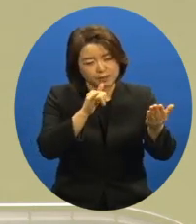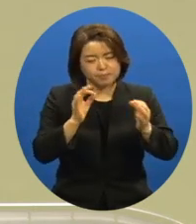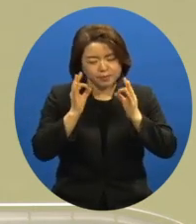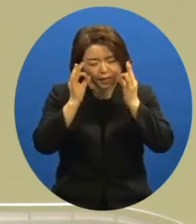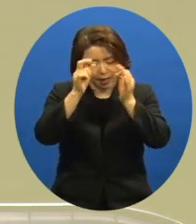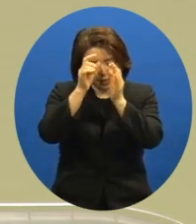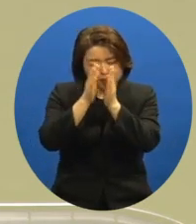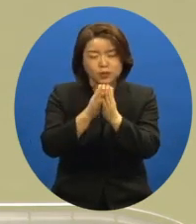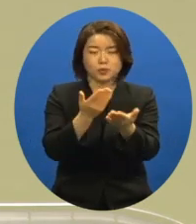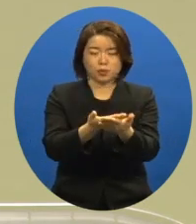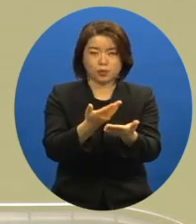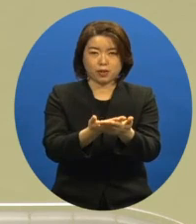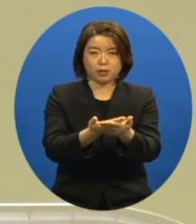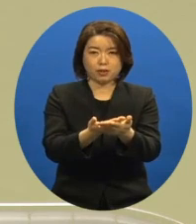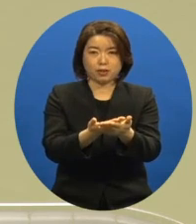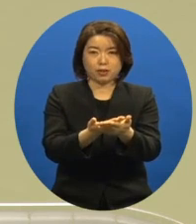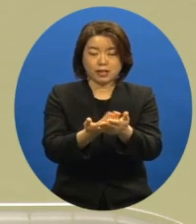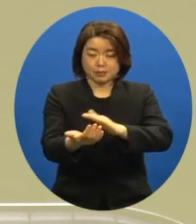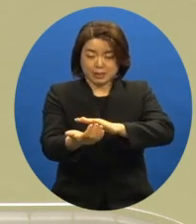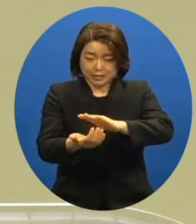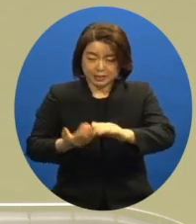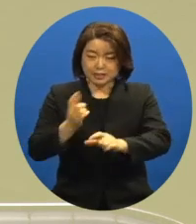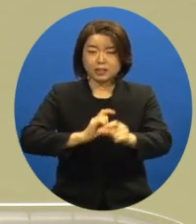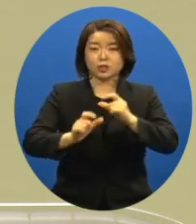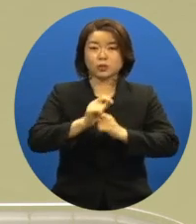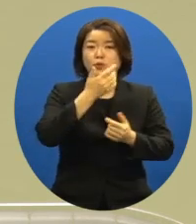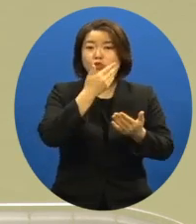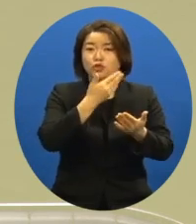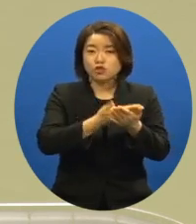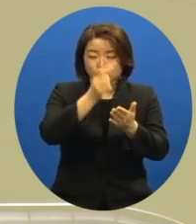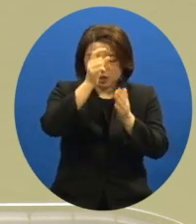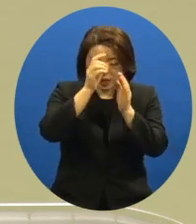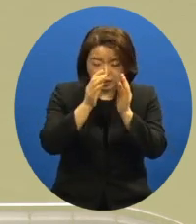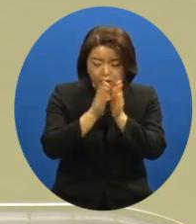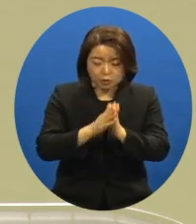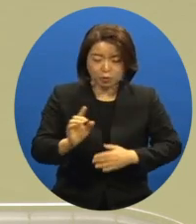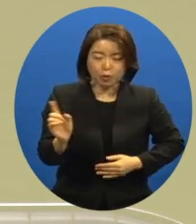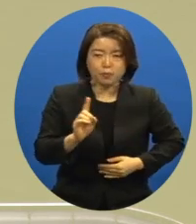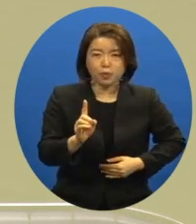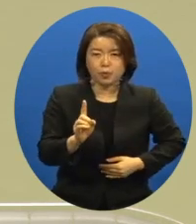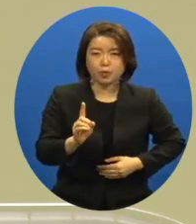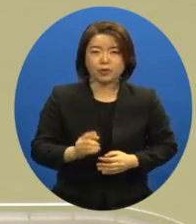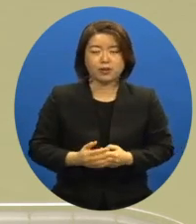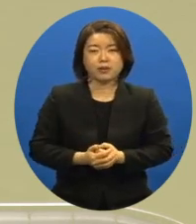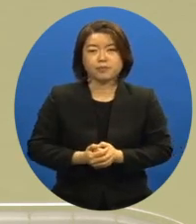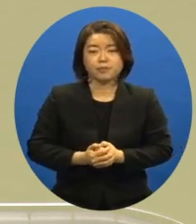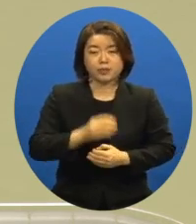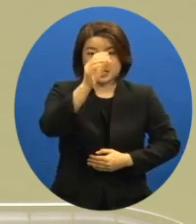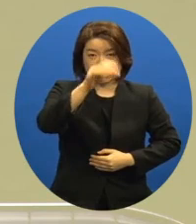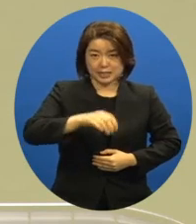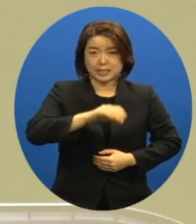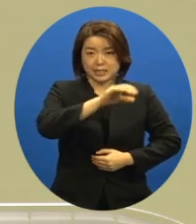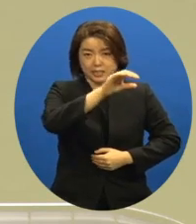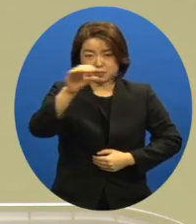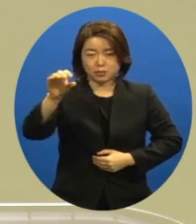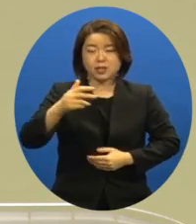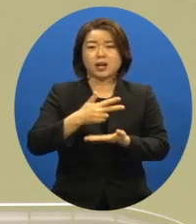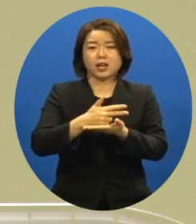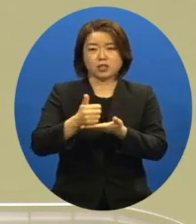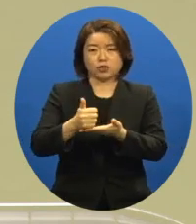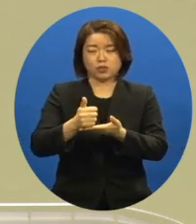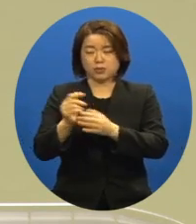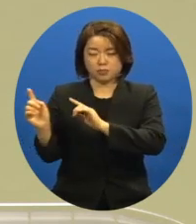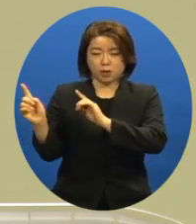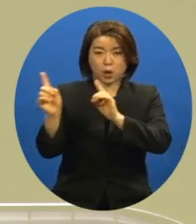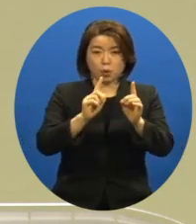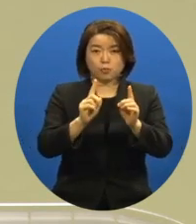그러나 더 중요하게 기도해야 될 것을 깨우쳐 주시는 것이 있는데 십자가의 주님, 부활의